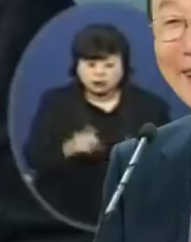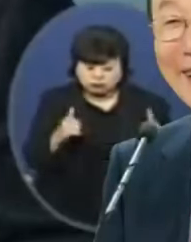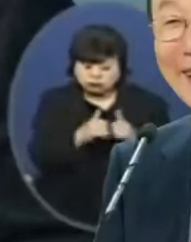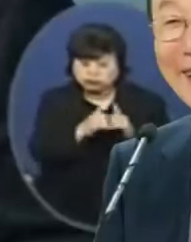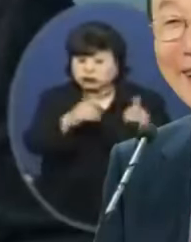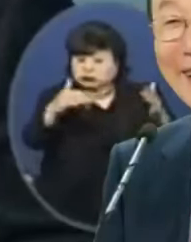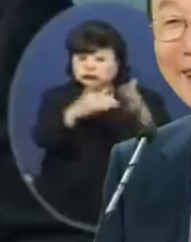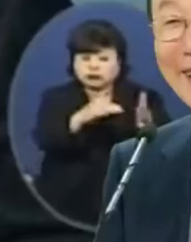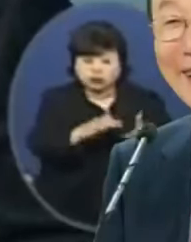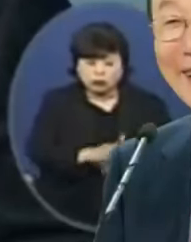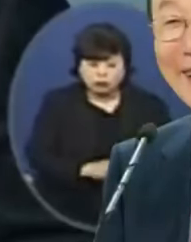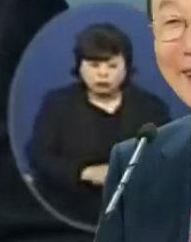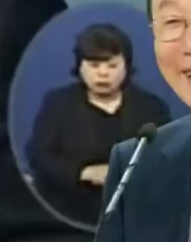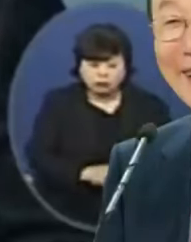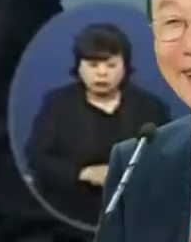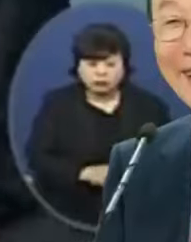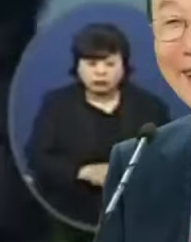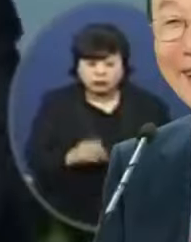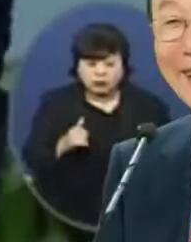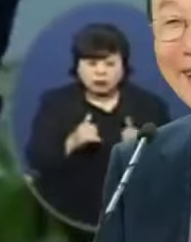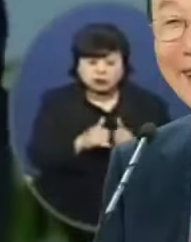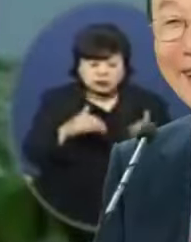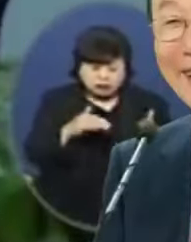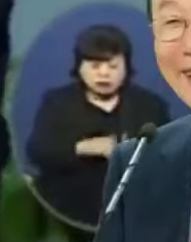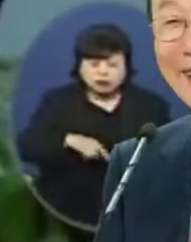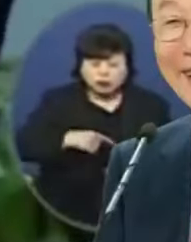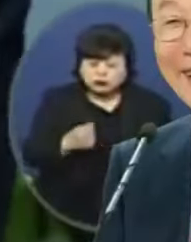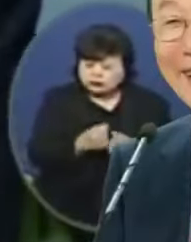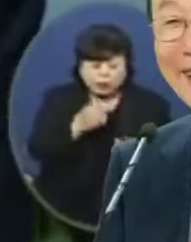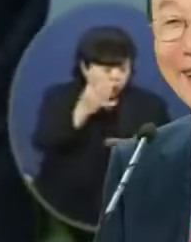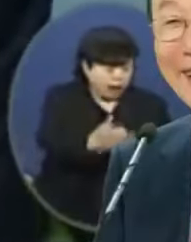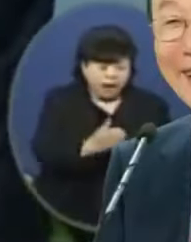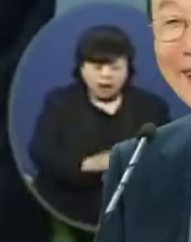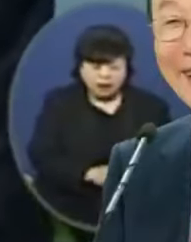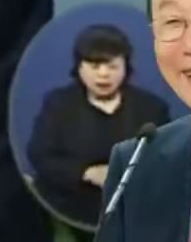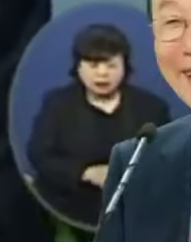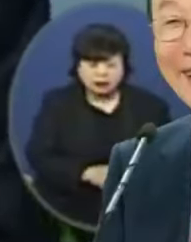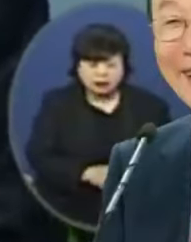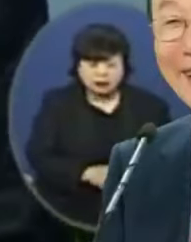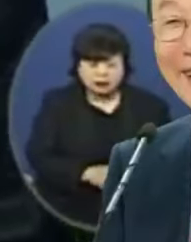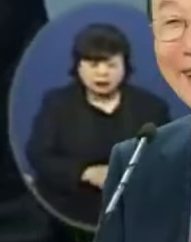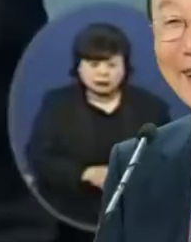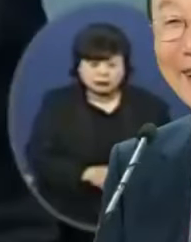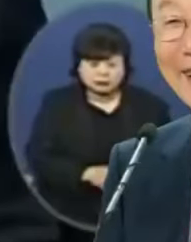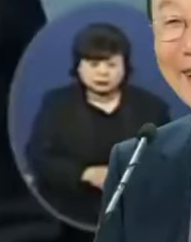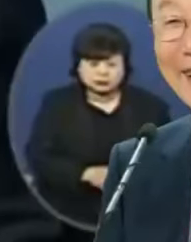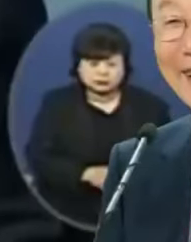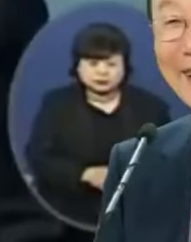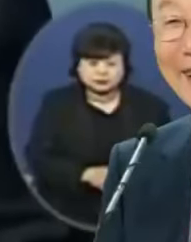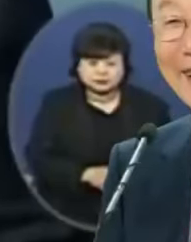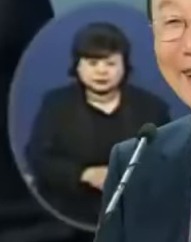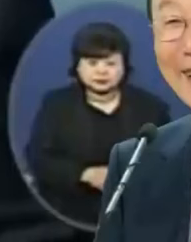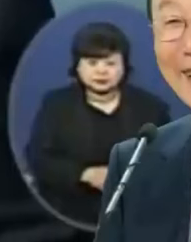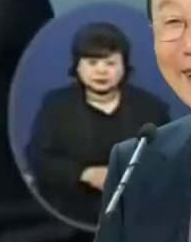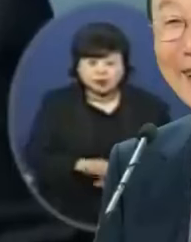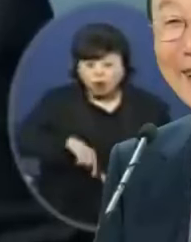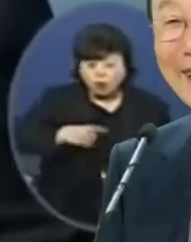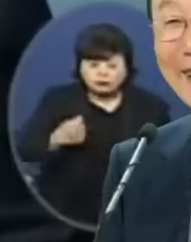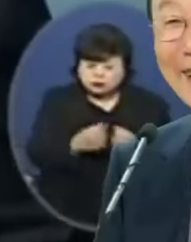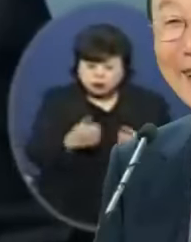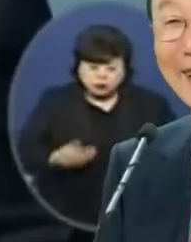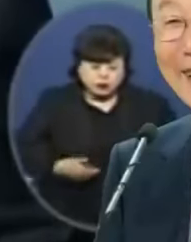끝났지 않냐? 끝난 전쟁에 네 혼자 싸운다고 야단이야. 이미 적은 물러갔는데 네가 네